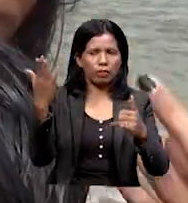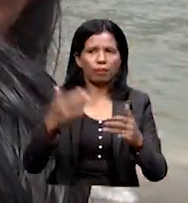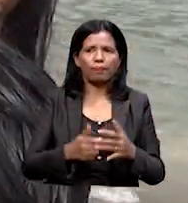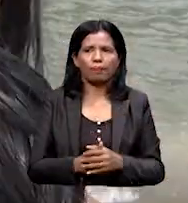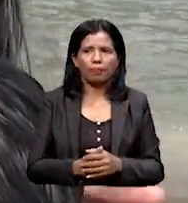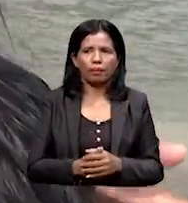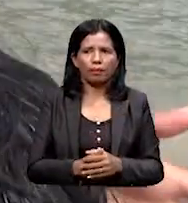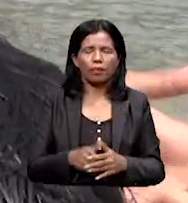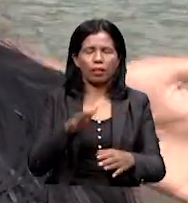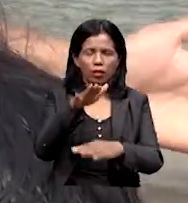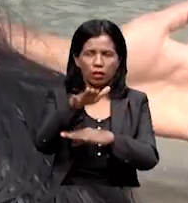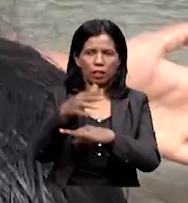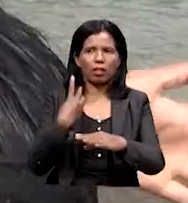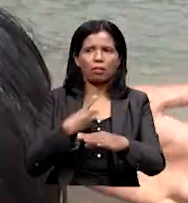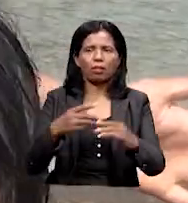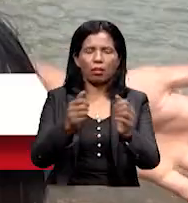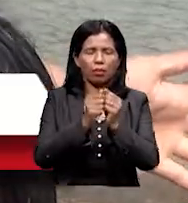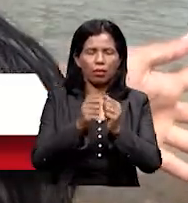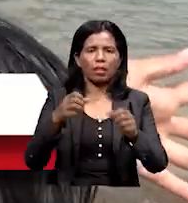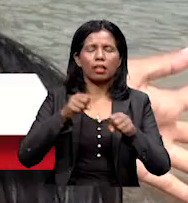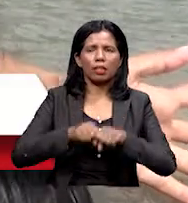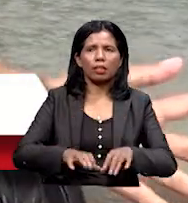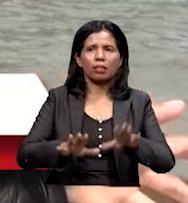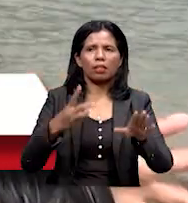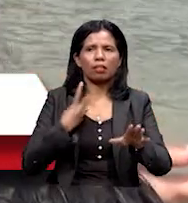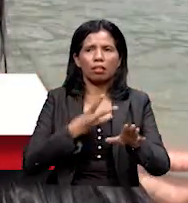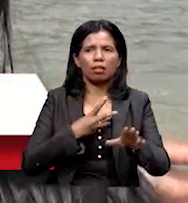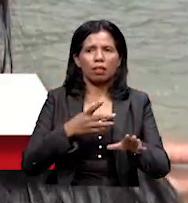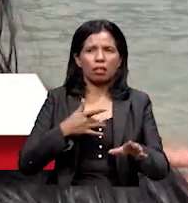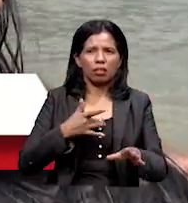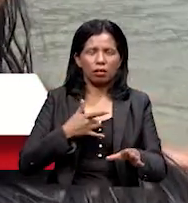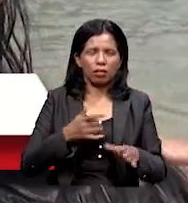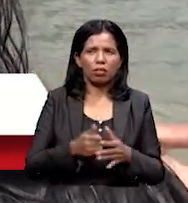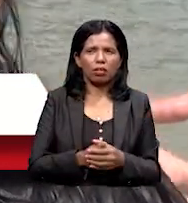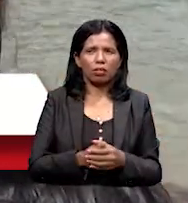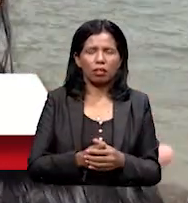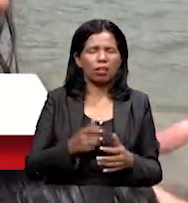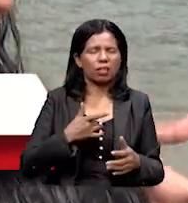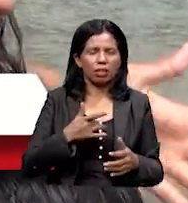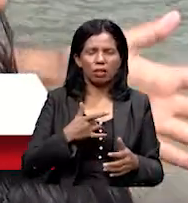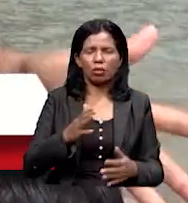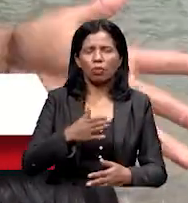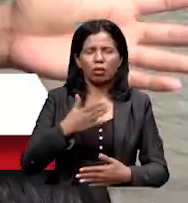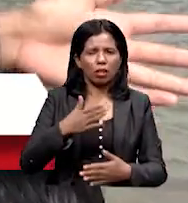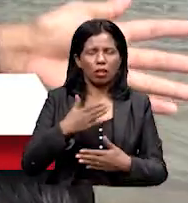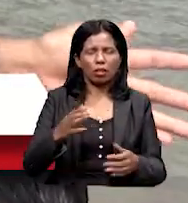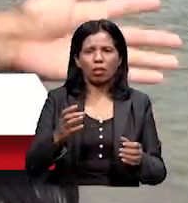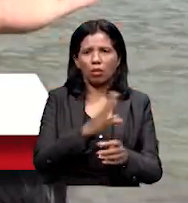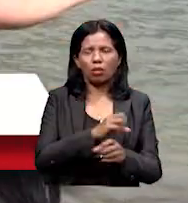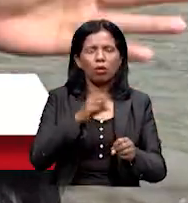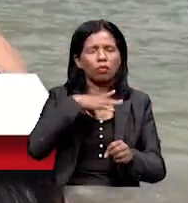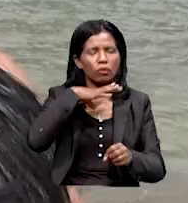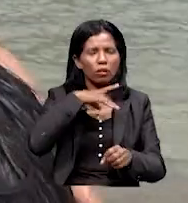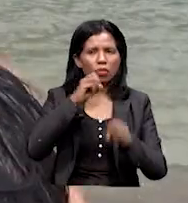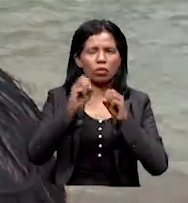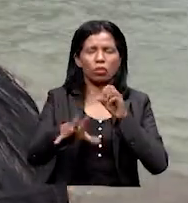Lorai kami mai tristeza muito que ta sibu. Bebe a mila dun la dun senti contenti ho lisus ne lisu ne beso e arbir